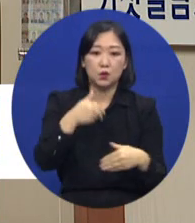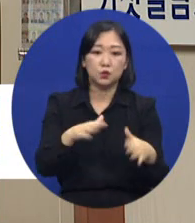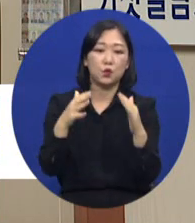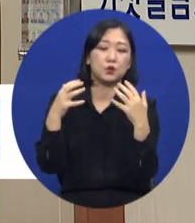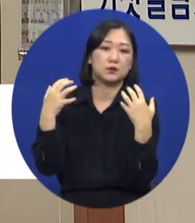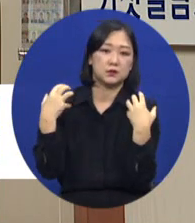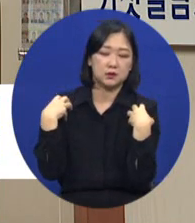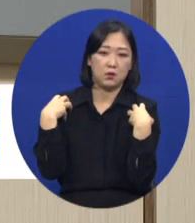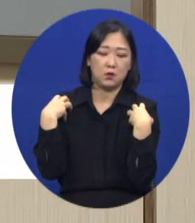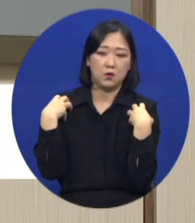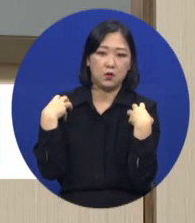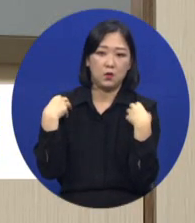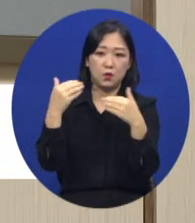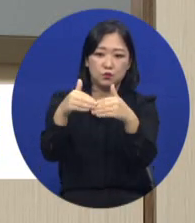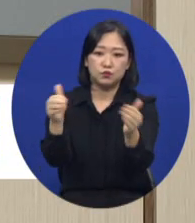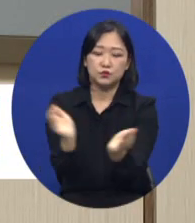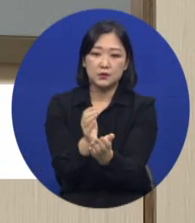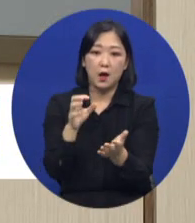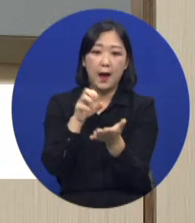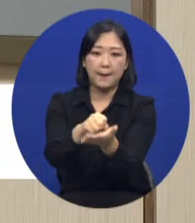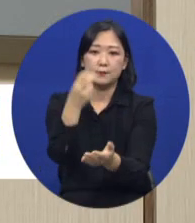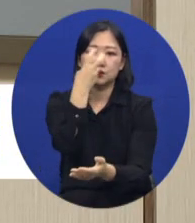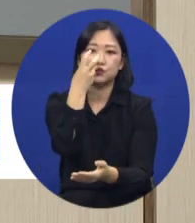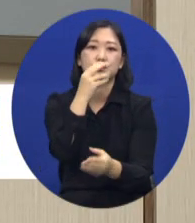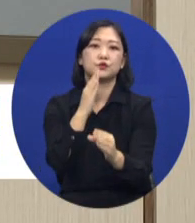해당 부서를 압수수색했습니다.